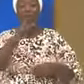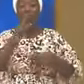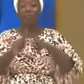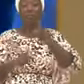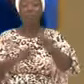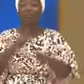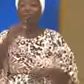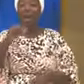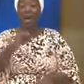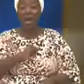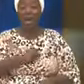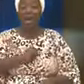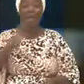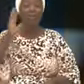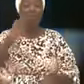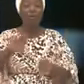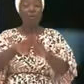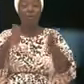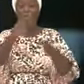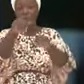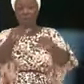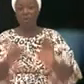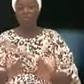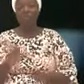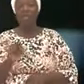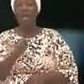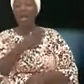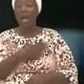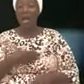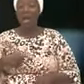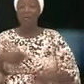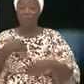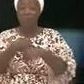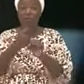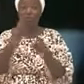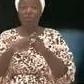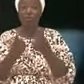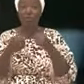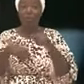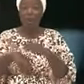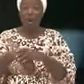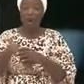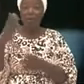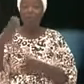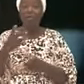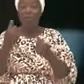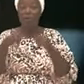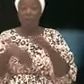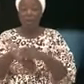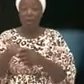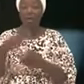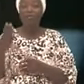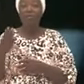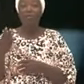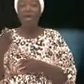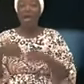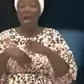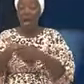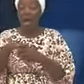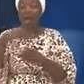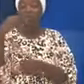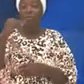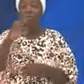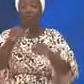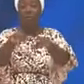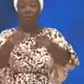comme mon peuple je vous ferai s'adresser boucle et je vous ramènerai dans le pays d'israël